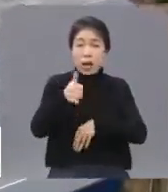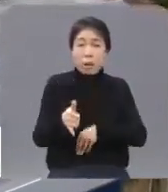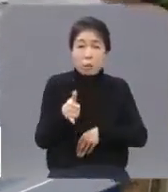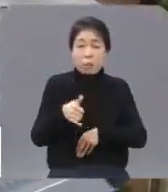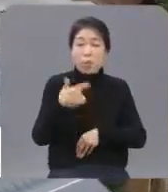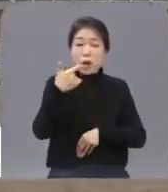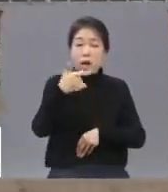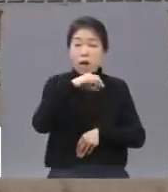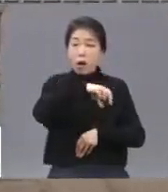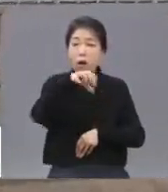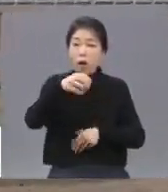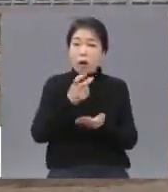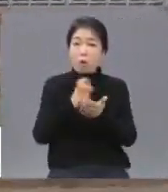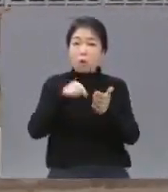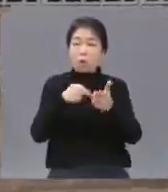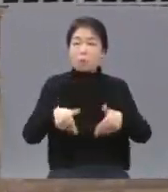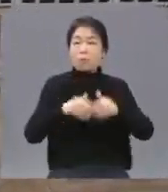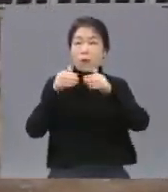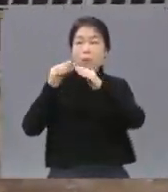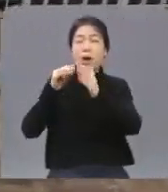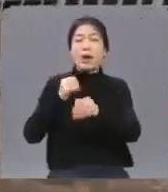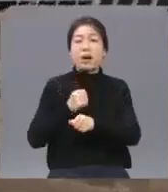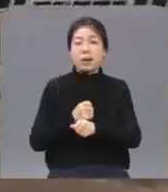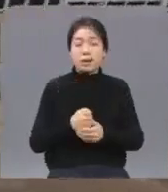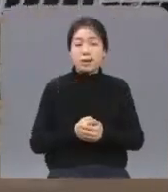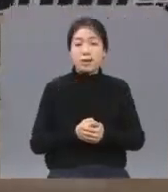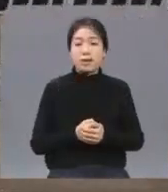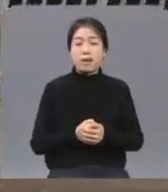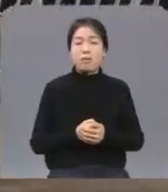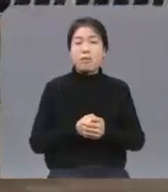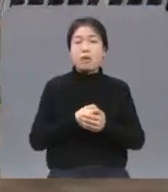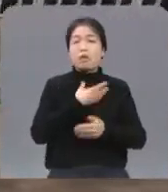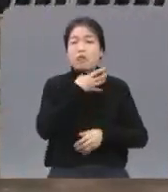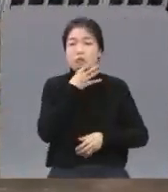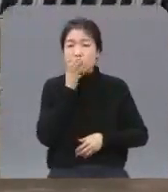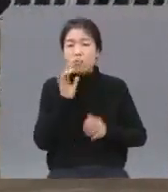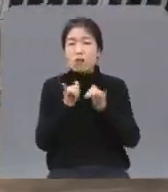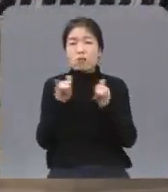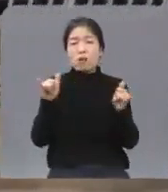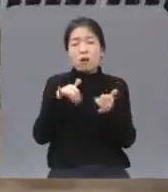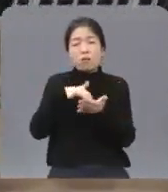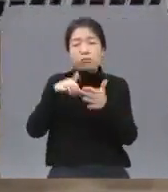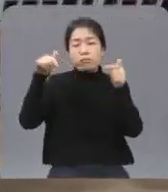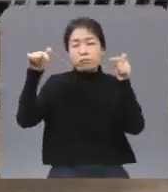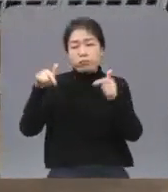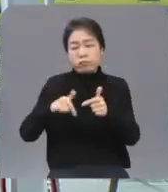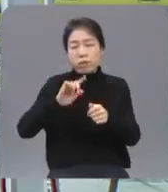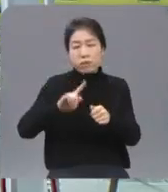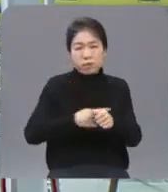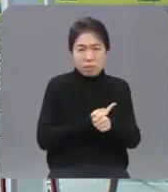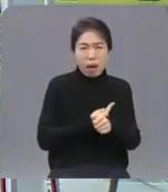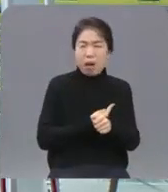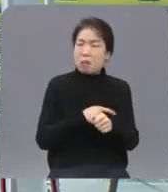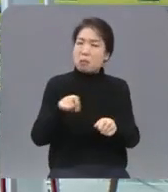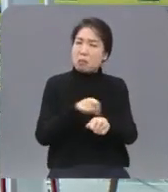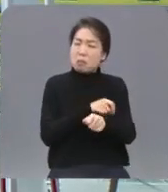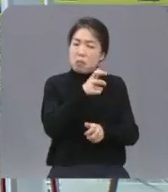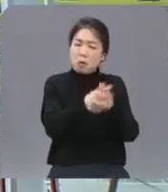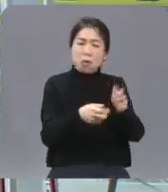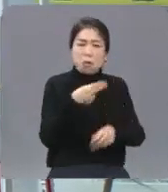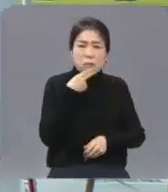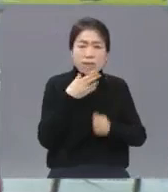6개의 법인이 입주해 있습니다 고령화와 인구 감소의 변변한 산업조차 없는 부여군은 일찌감치